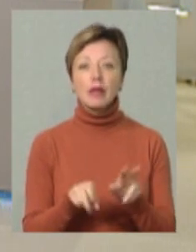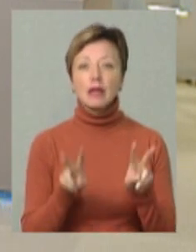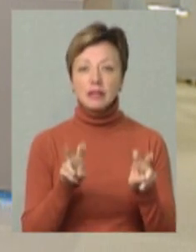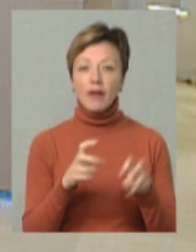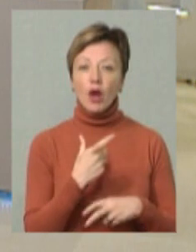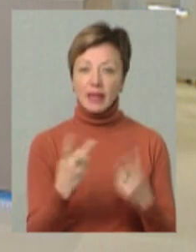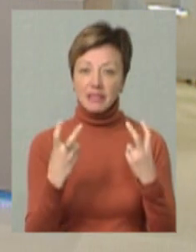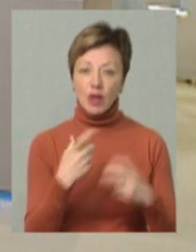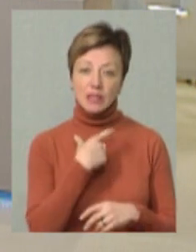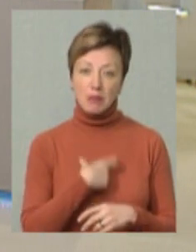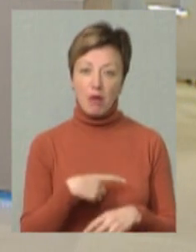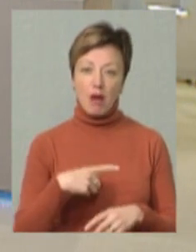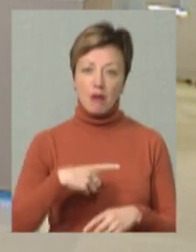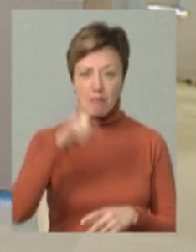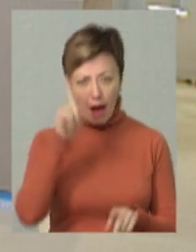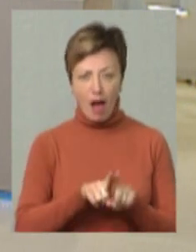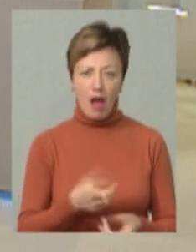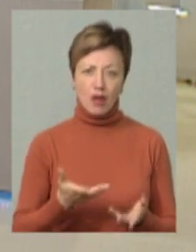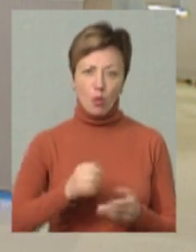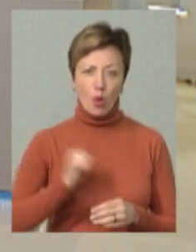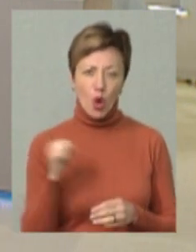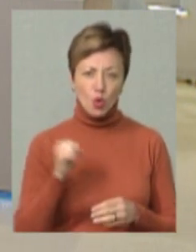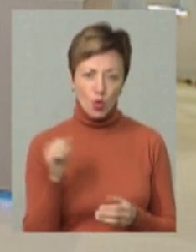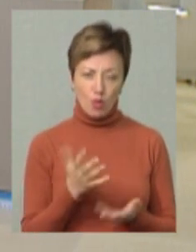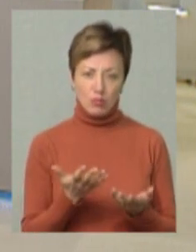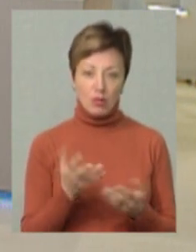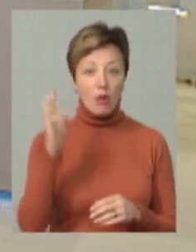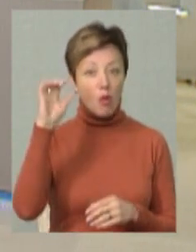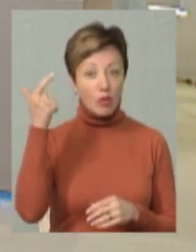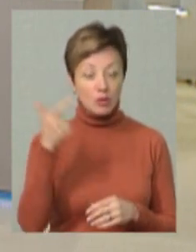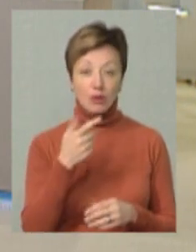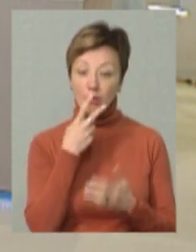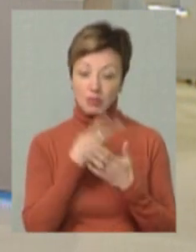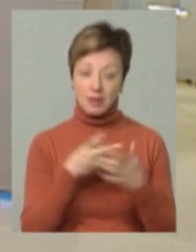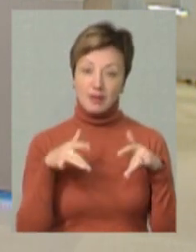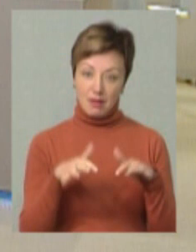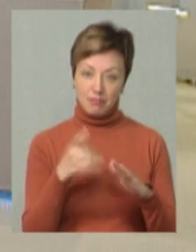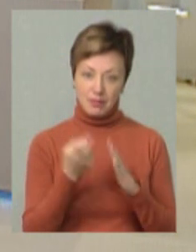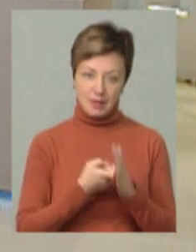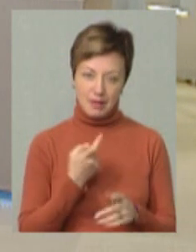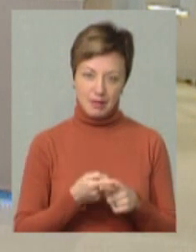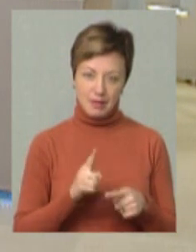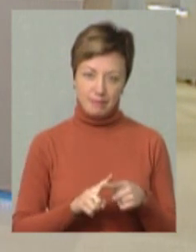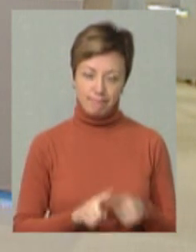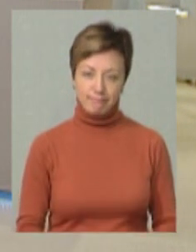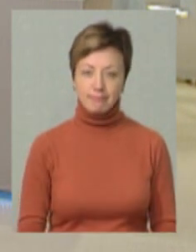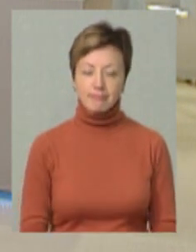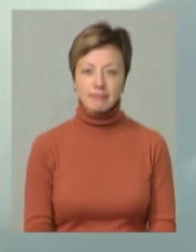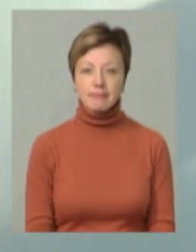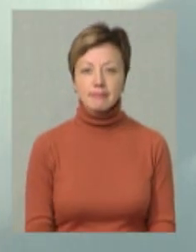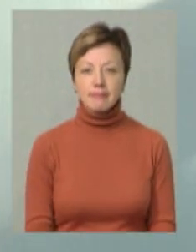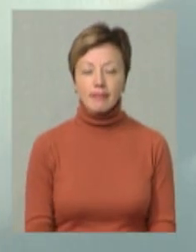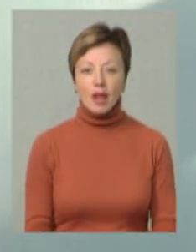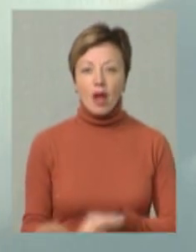називаючи себе братом, другом. Господь говорить по ділах їхніх, їх впізнаєте. У